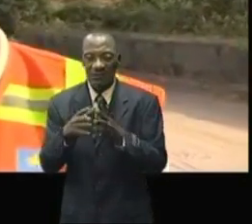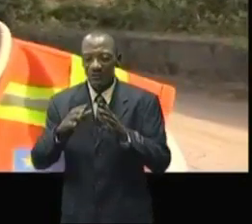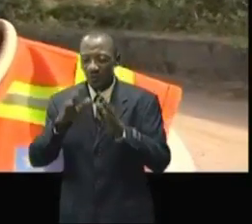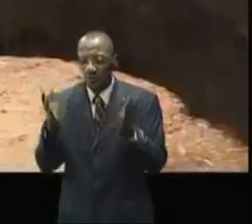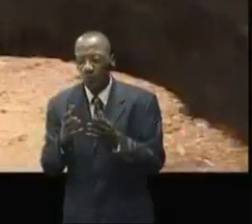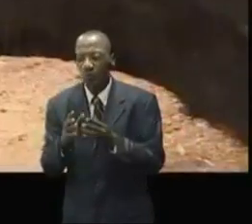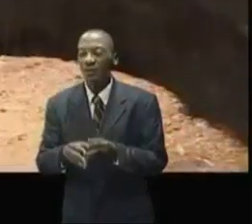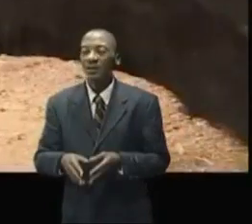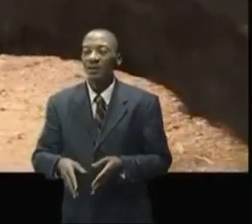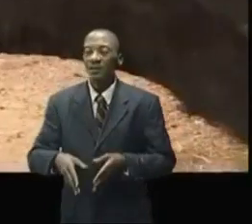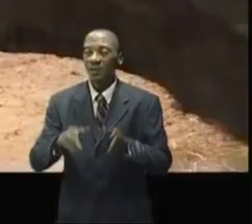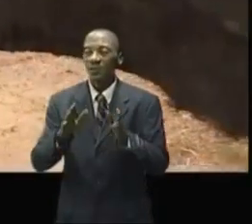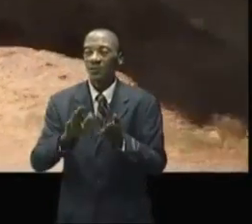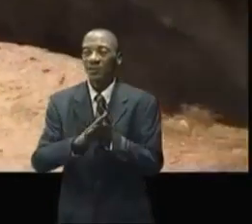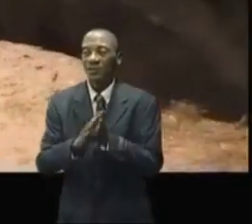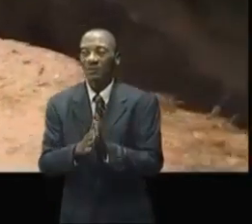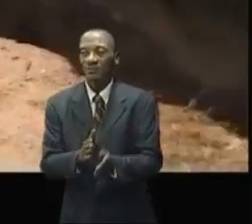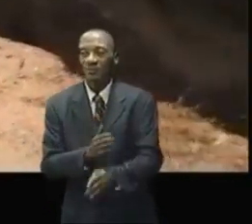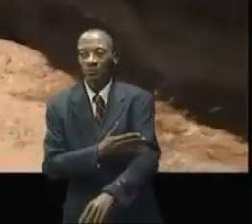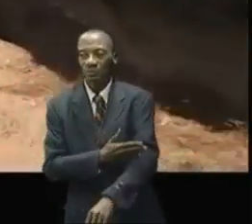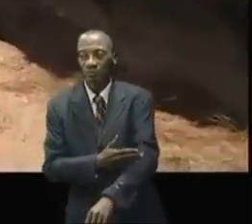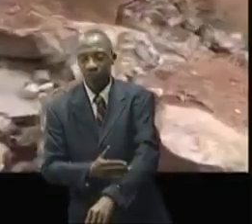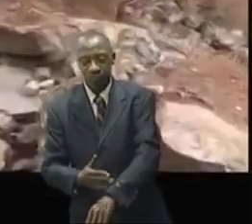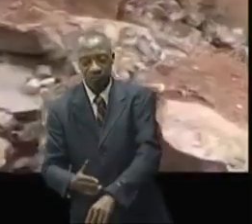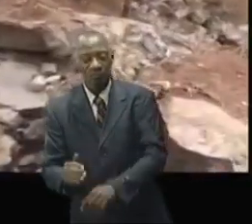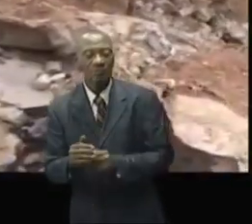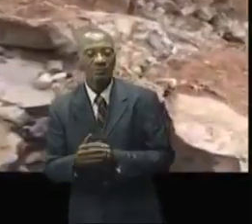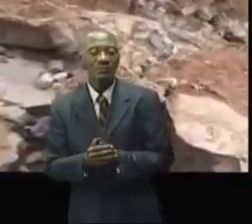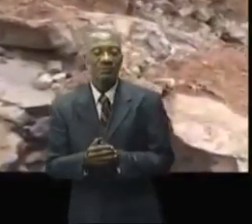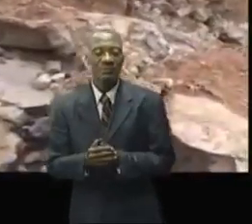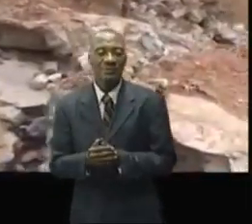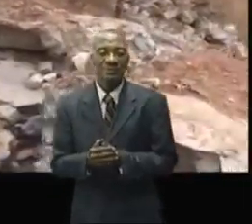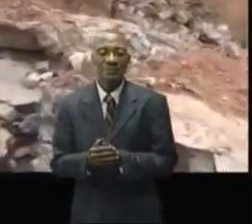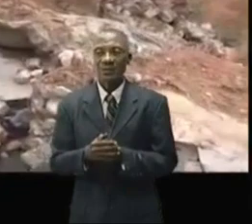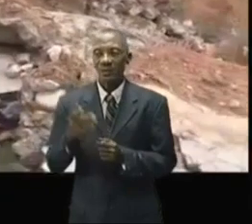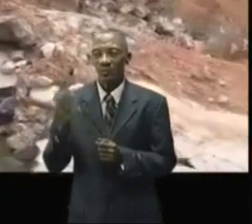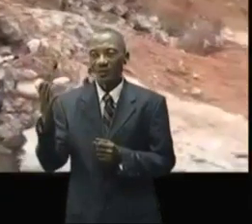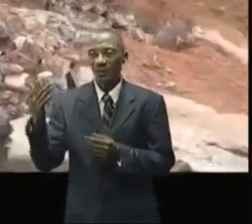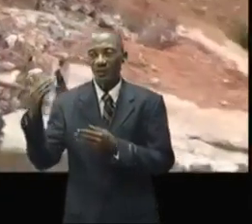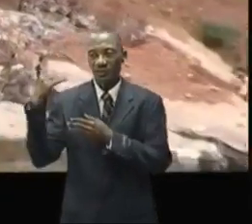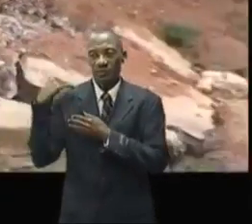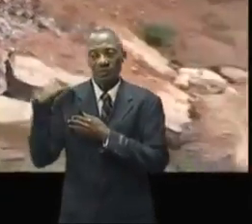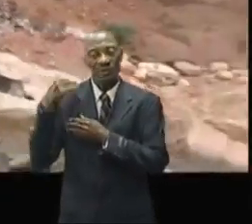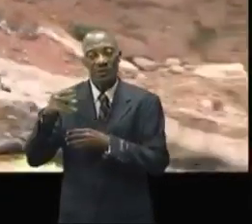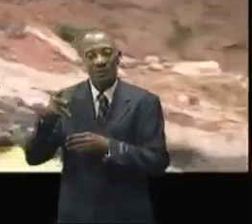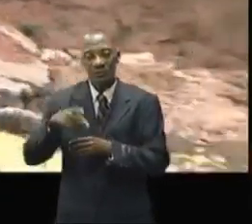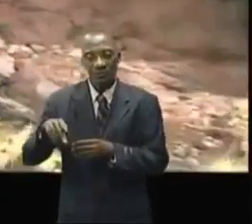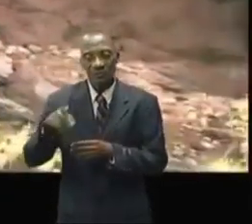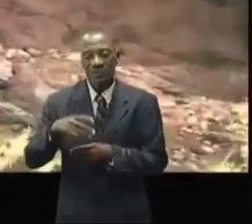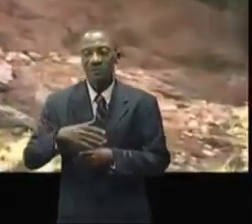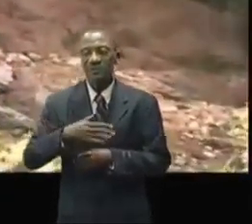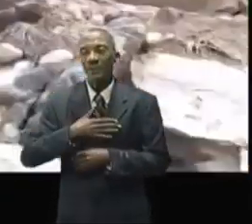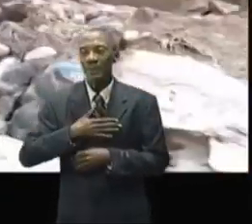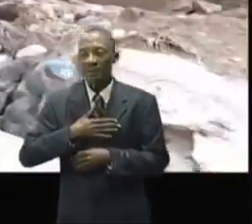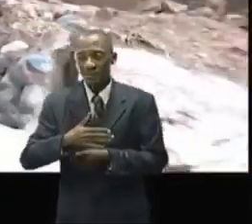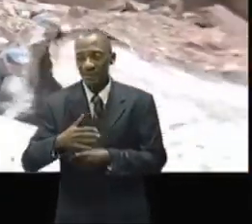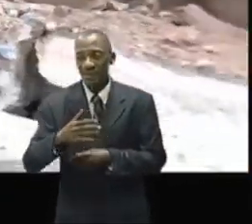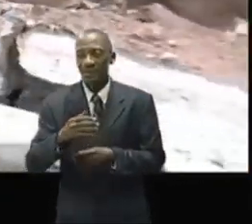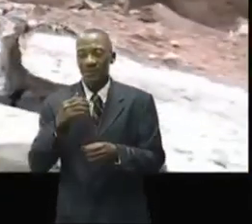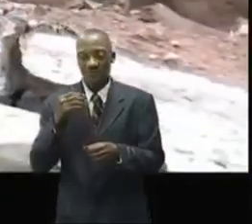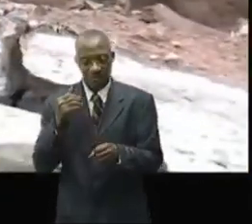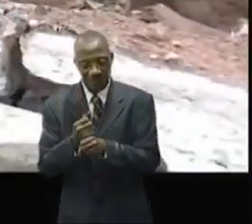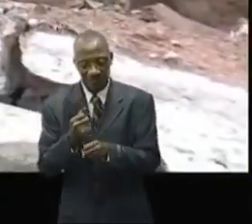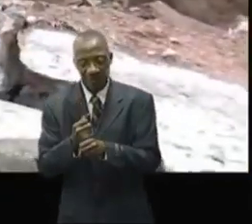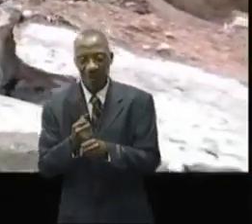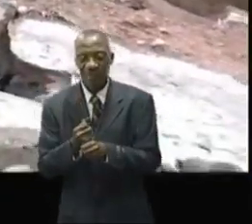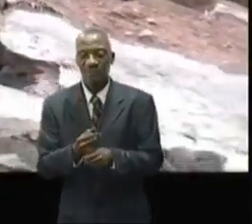routes, lance un SOS aux autorités compétentes pour la reconstruction de cet ouvrage si important pour la